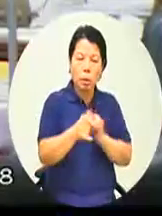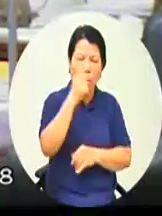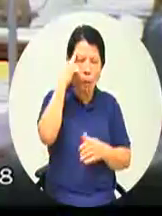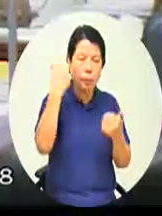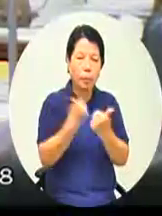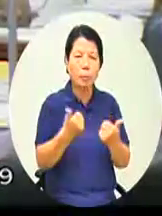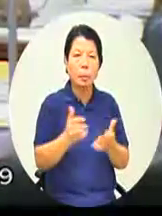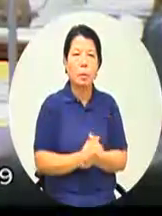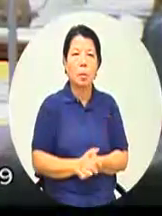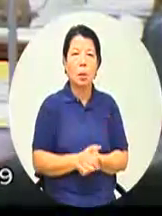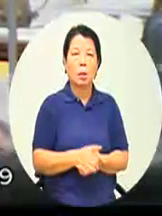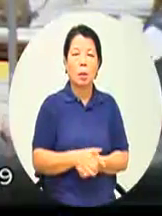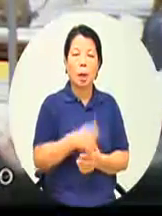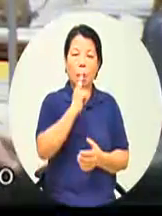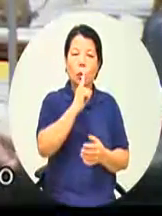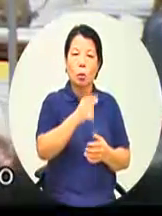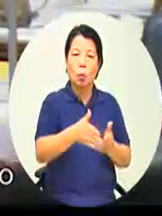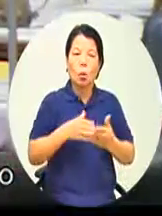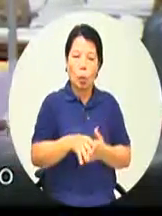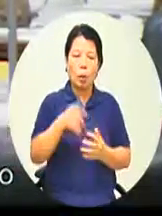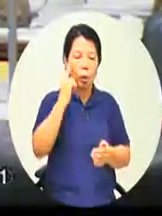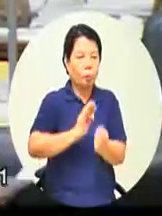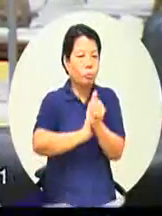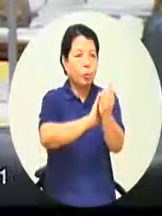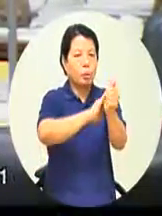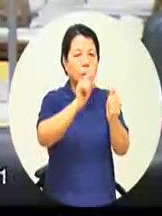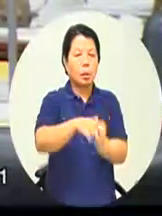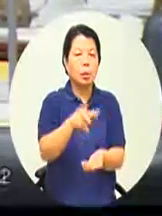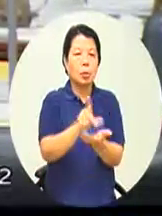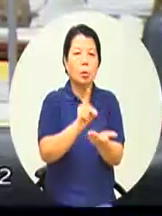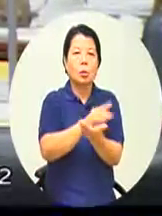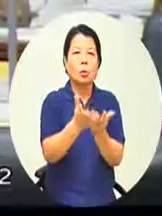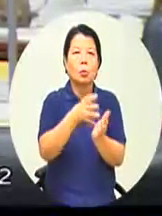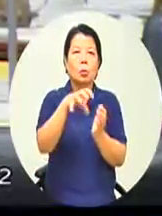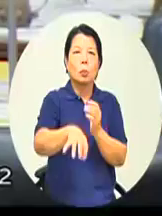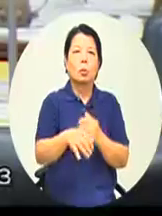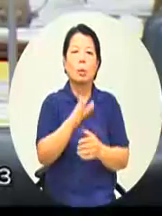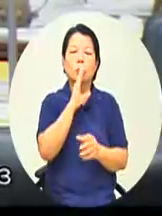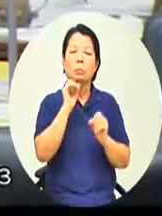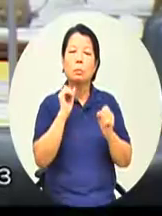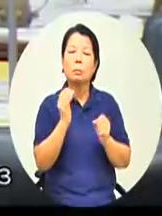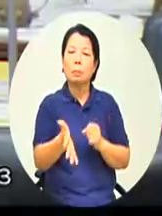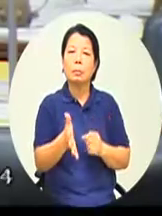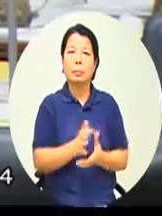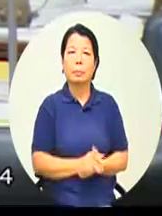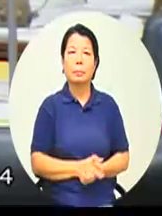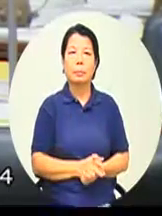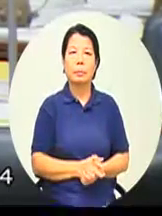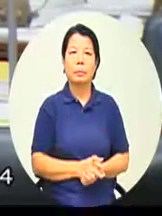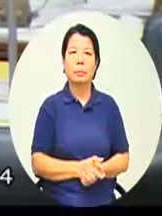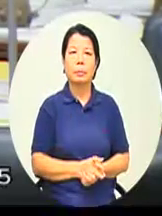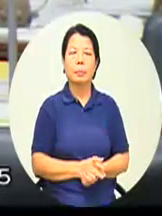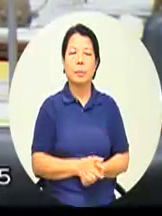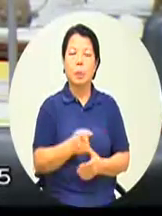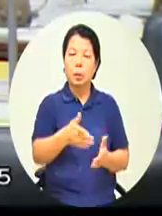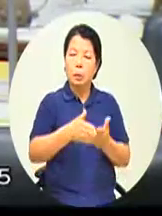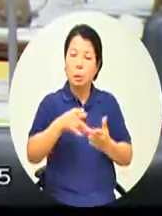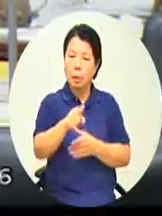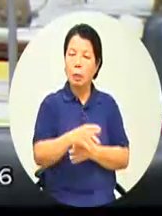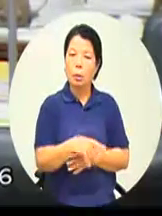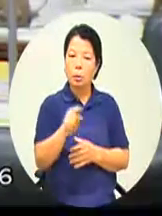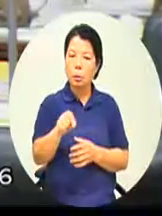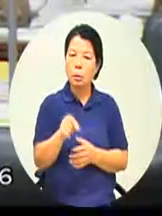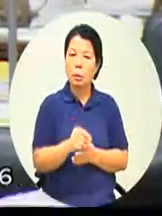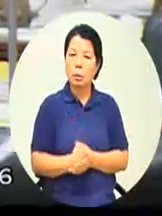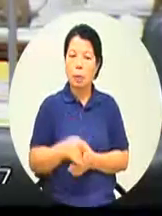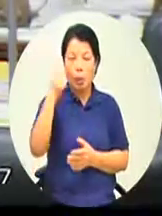让更多的人来讲说，我们要支持图书馆，你为什么不要？是这样子吗？是要这种声音更强烈的意